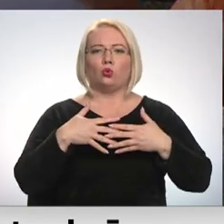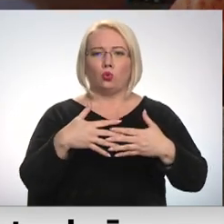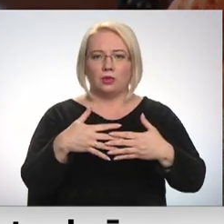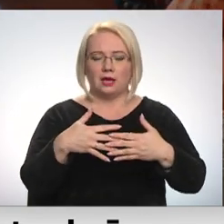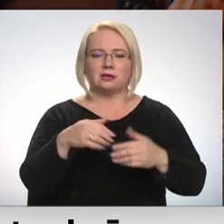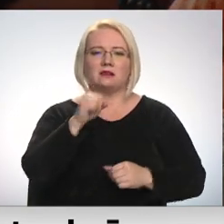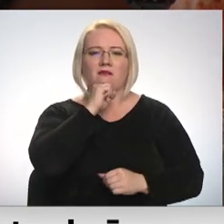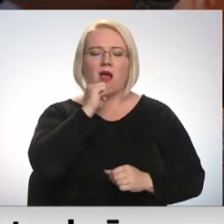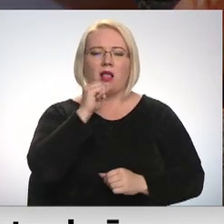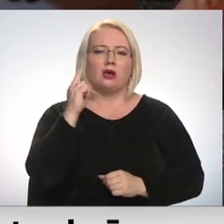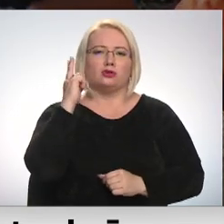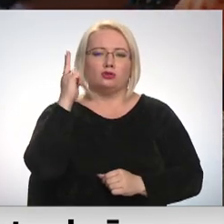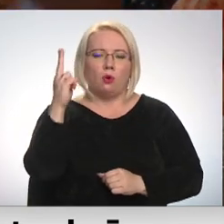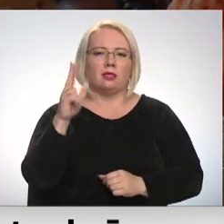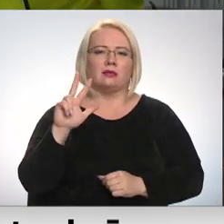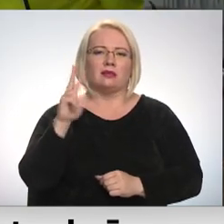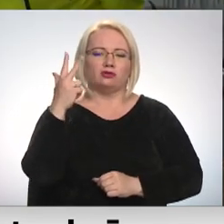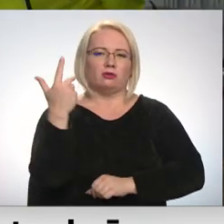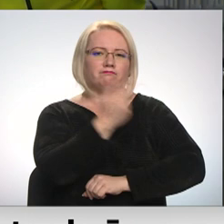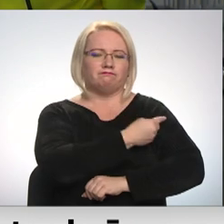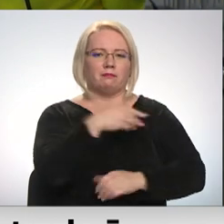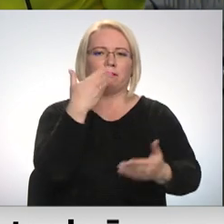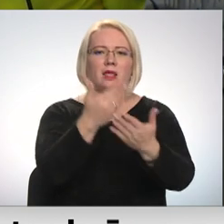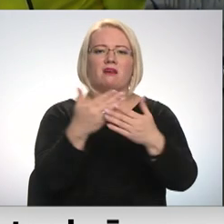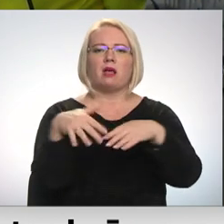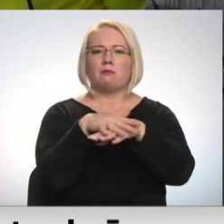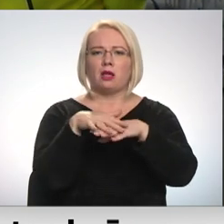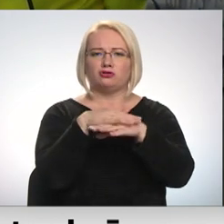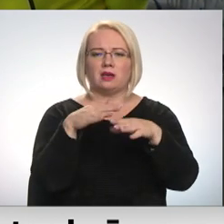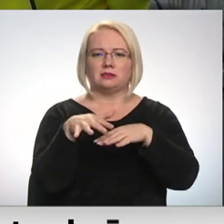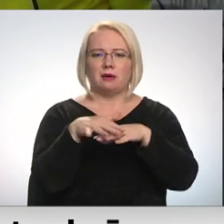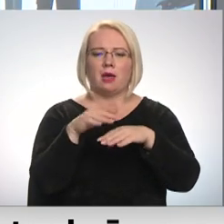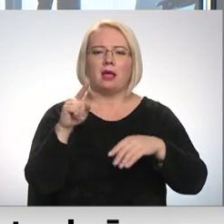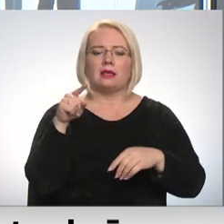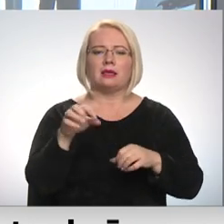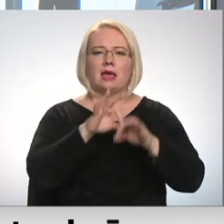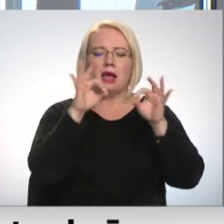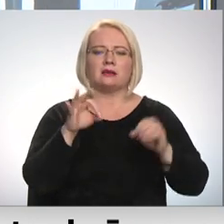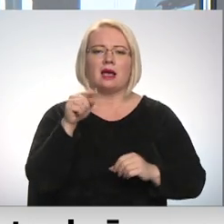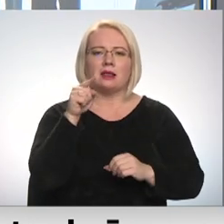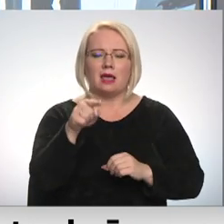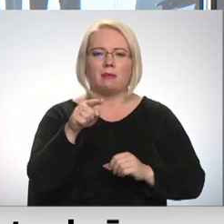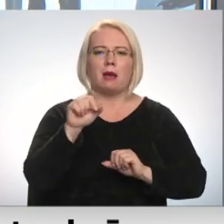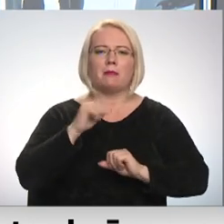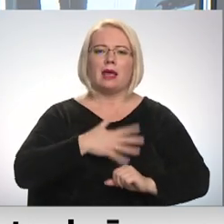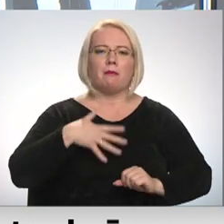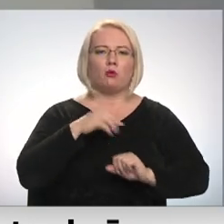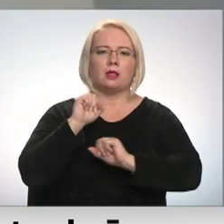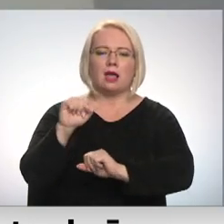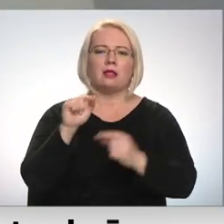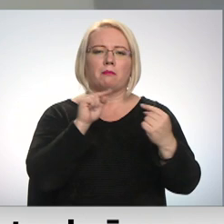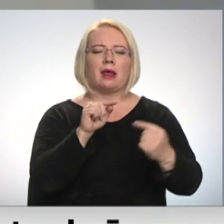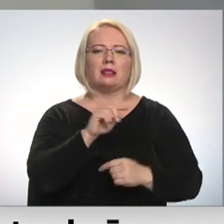Vēlāk soli trešo devu piedāvāt arī plašākai sabiedrībai. Jāsāk ar tiem, kuru imunitāte pret vīrusu samazinās ātrāk.